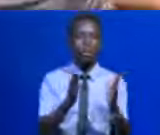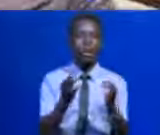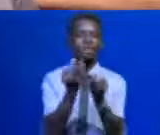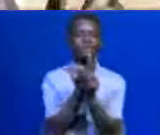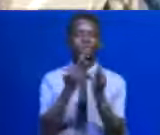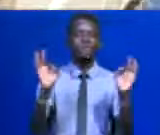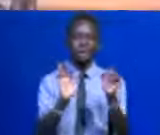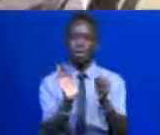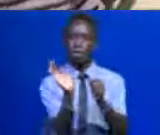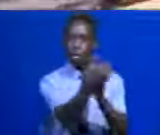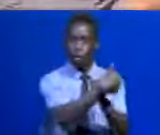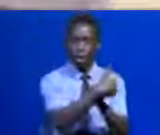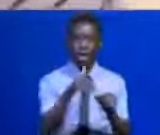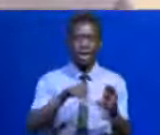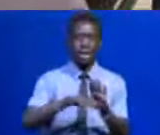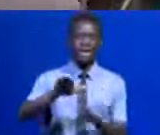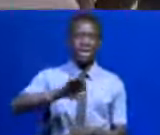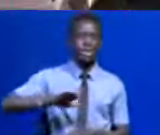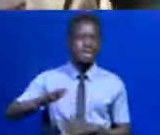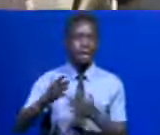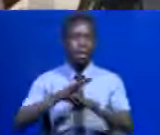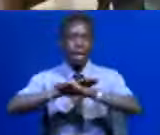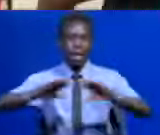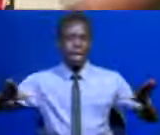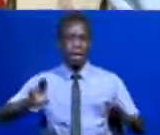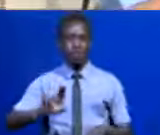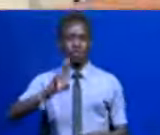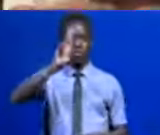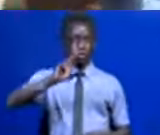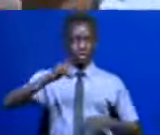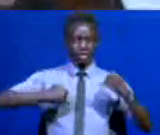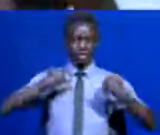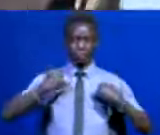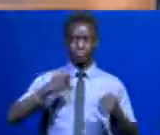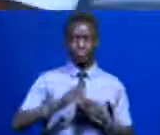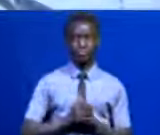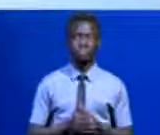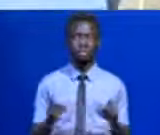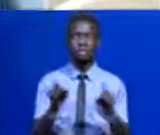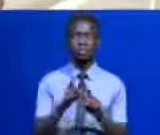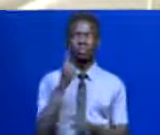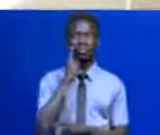Uhuru. Baadhi ya waandamanaji walitiwa mbaroni na kuzuiliwa